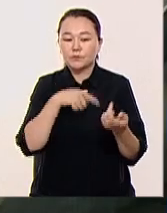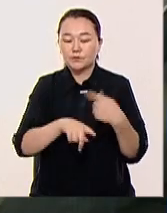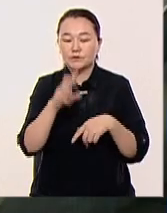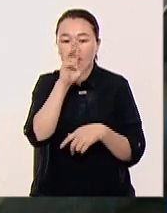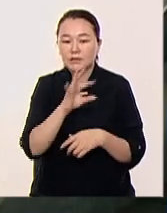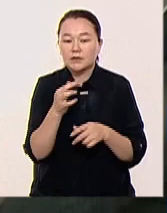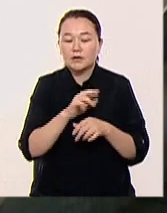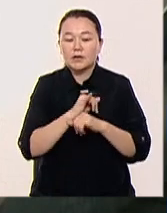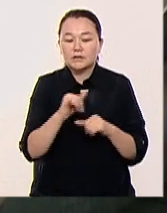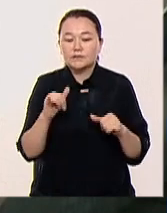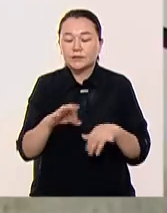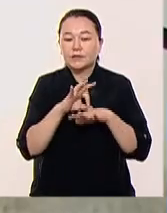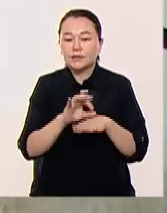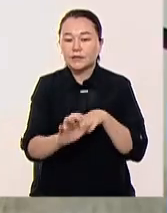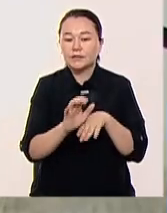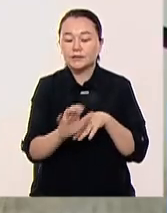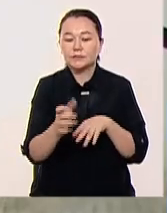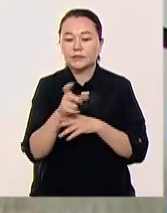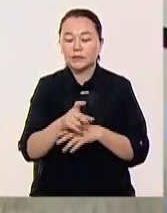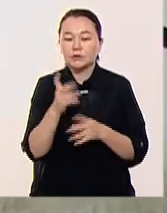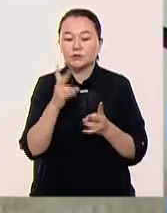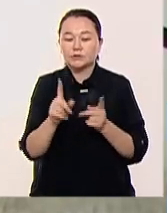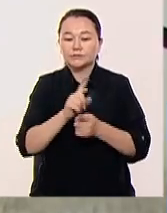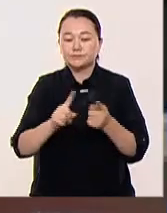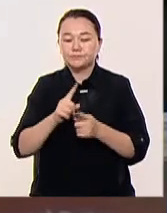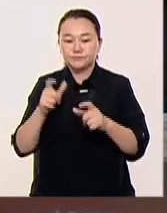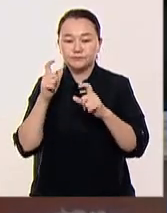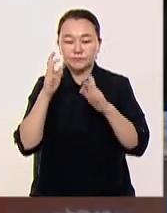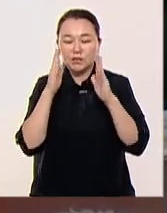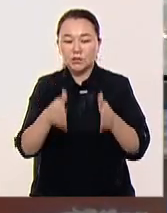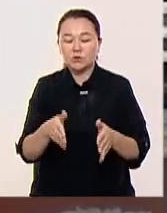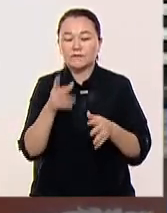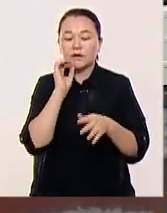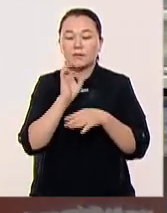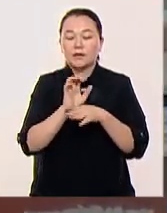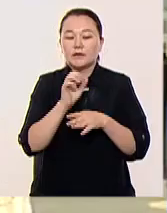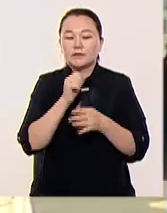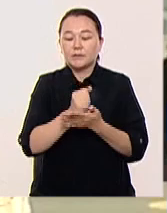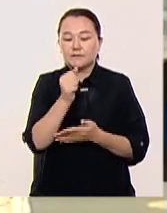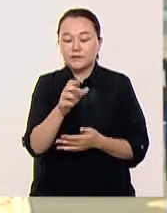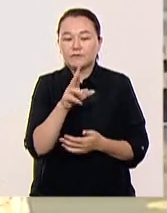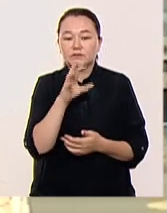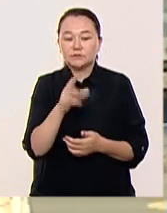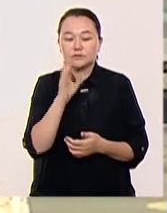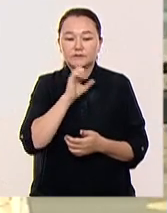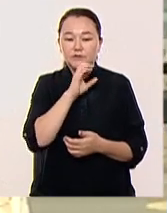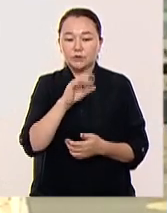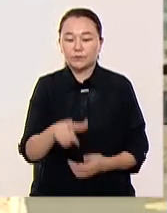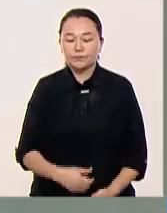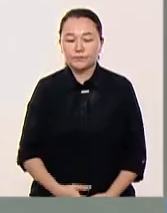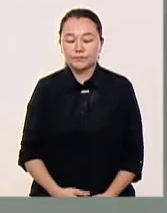развития экспорта. Для этого придется модернизировать транспортные коридоры в направлениях восток-запад и север-юг.